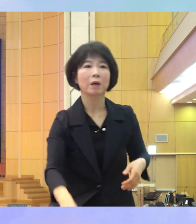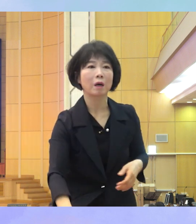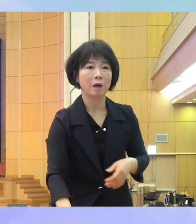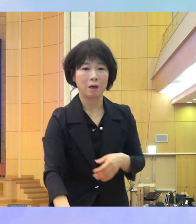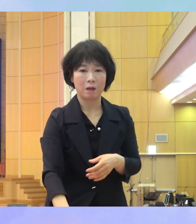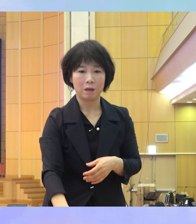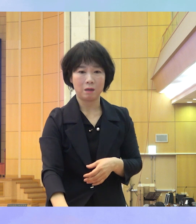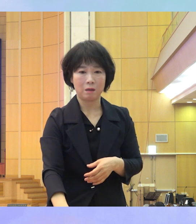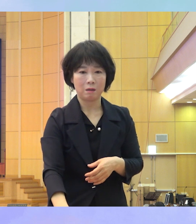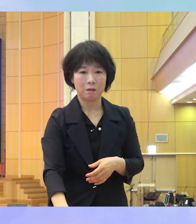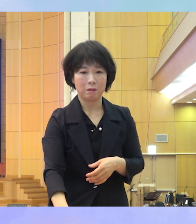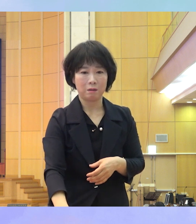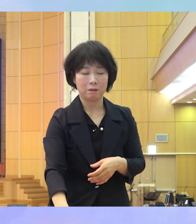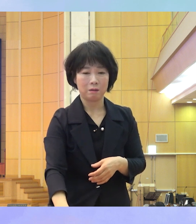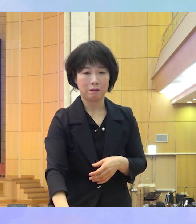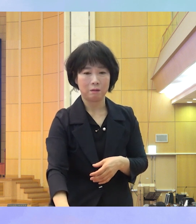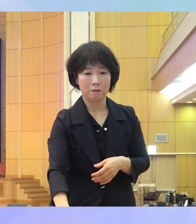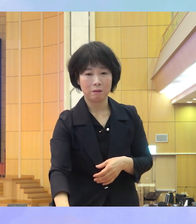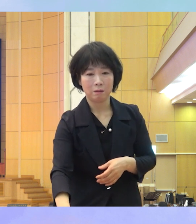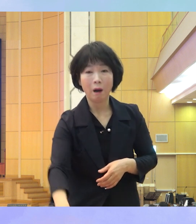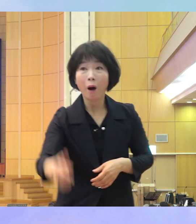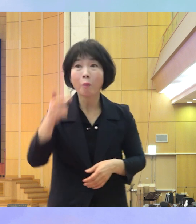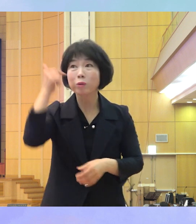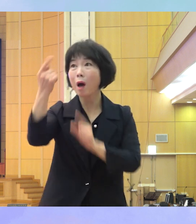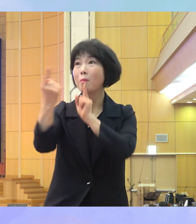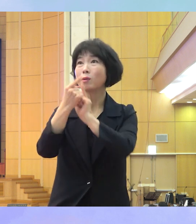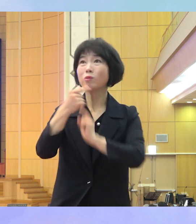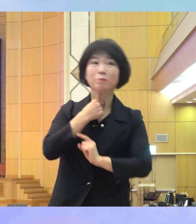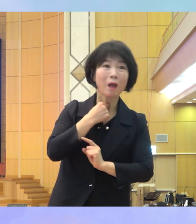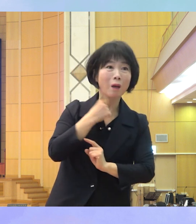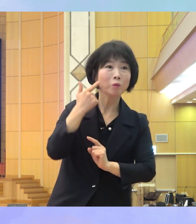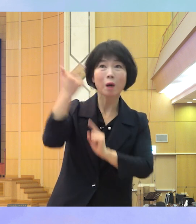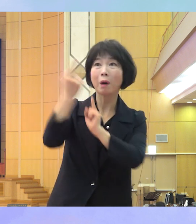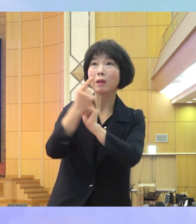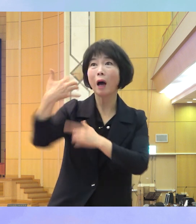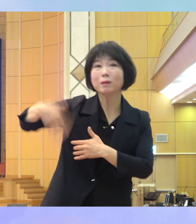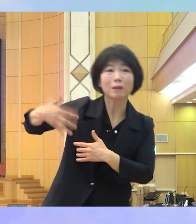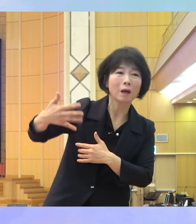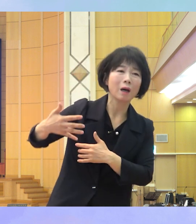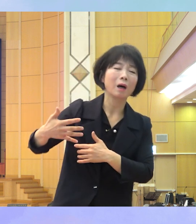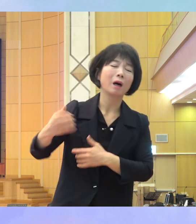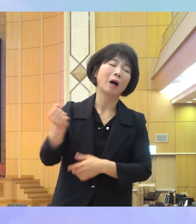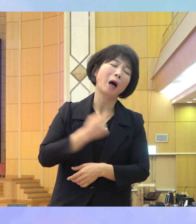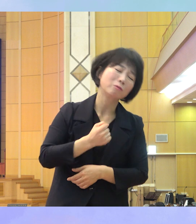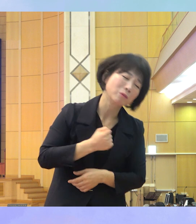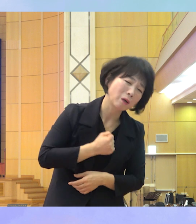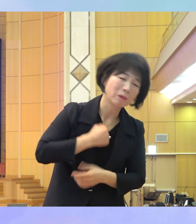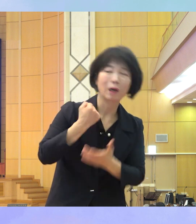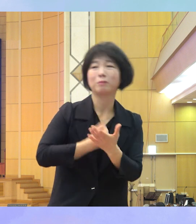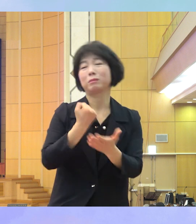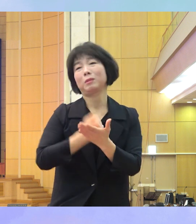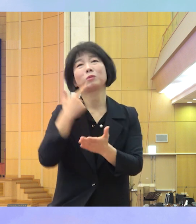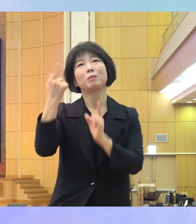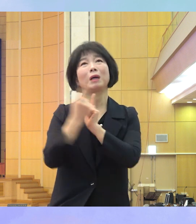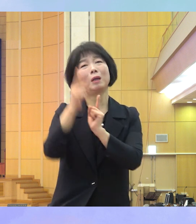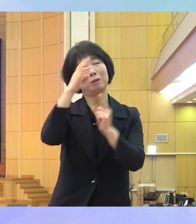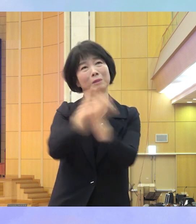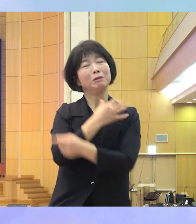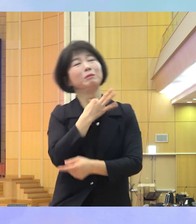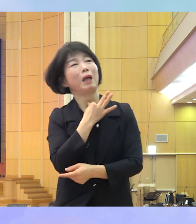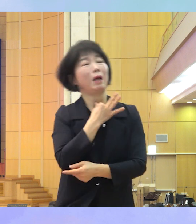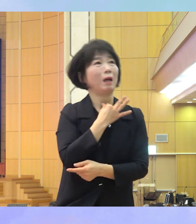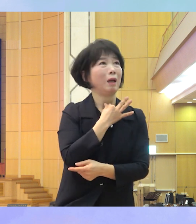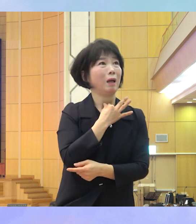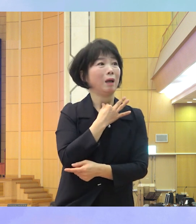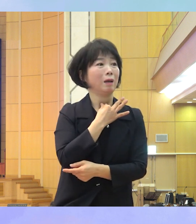만나서 기도받지 못하고 기회가 없었다면 그냥 팔자 탄식만 하고 아이고 세상에 목사님이 나 기도도 안